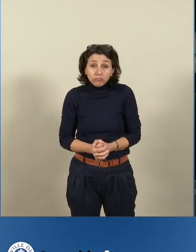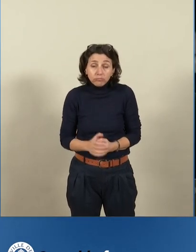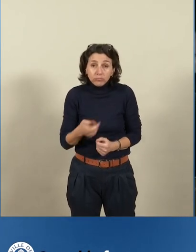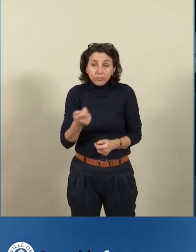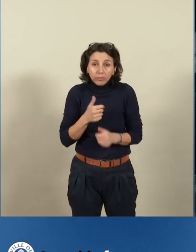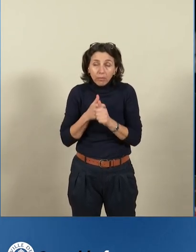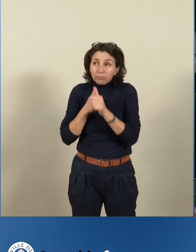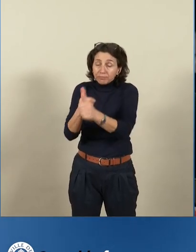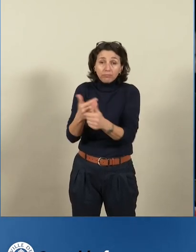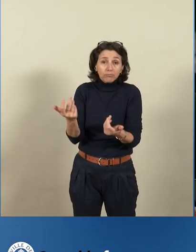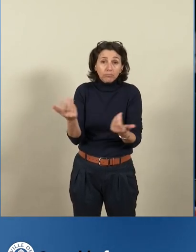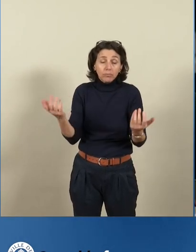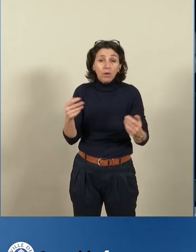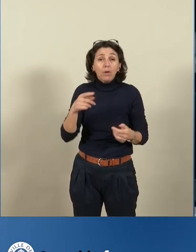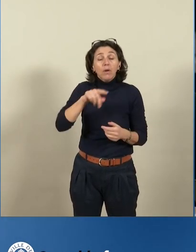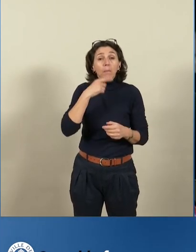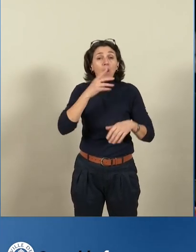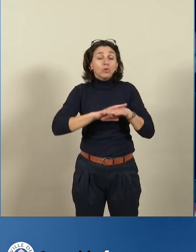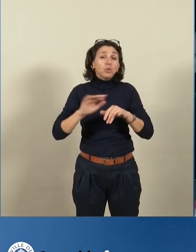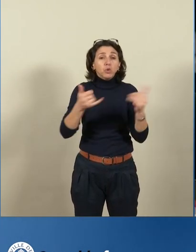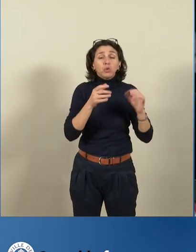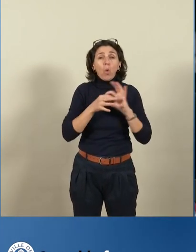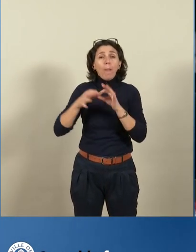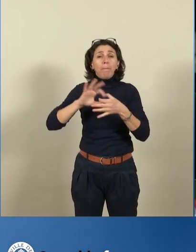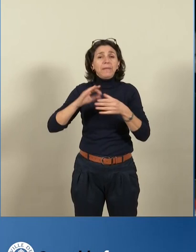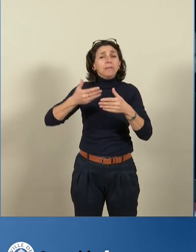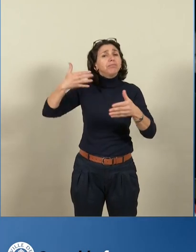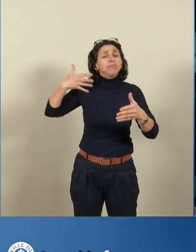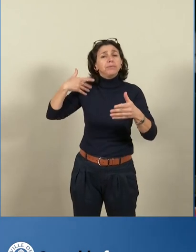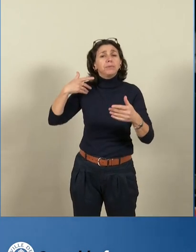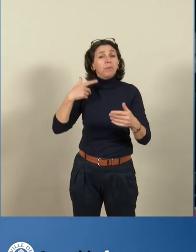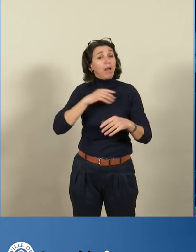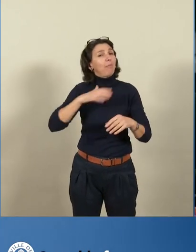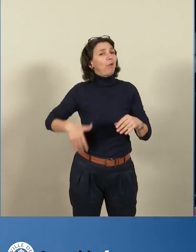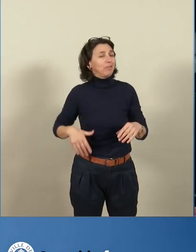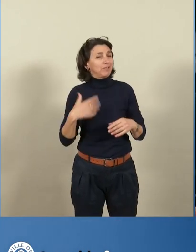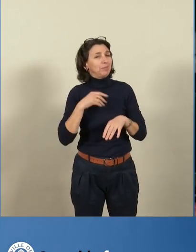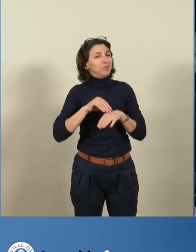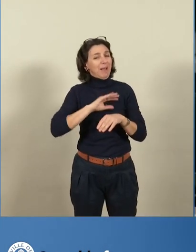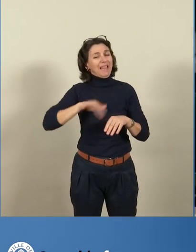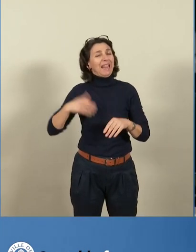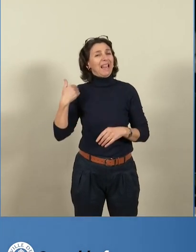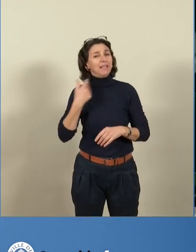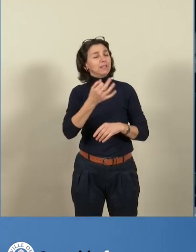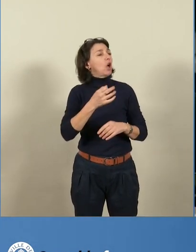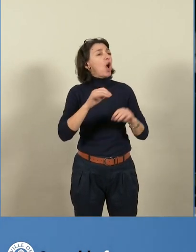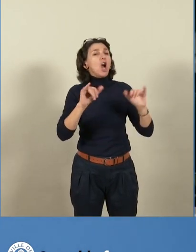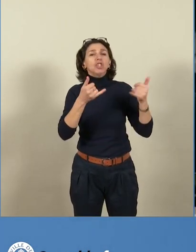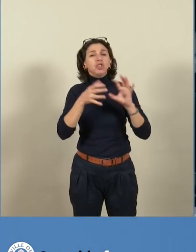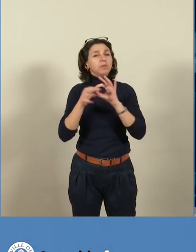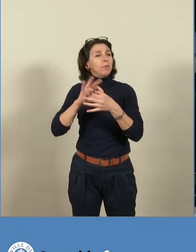que comme on en avait discuté au précédent conseil municipal vous n'en voulez pas pour les j de 2030 vous ne voulez pas être